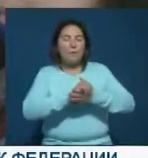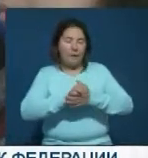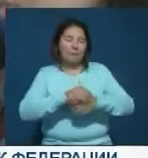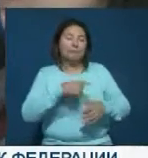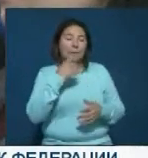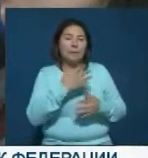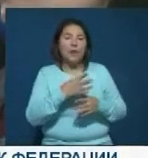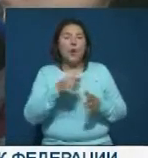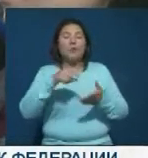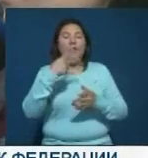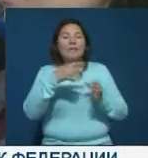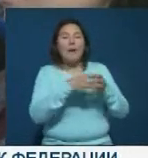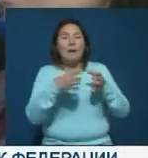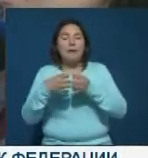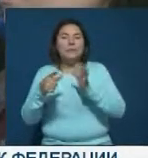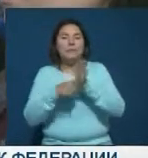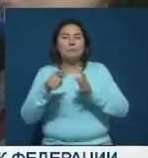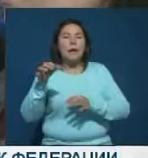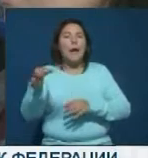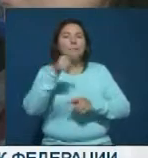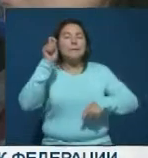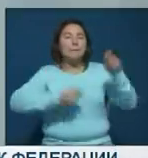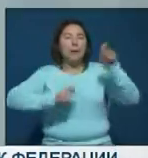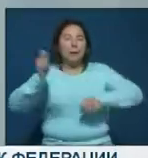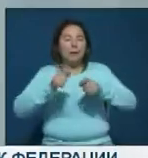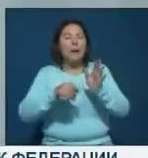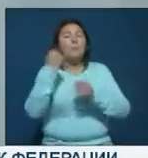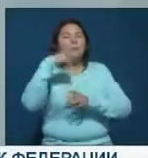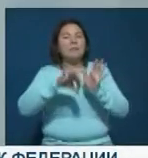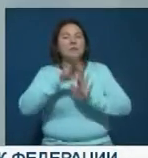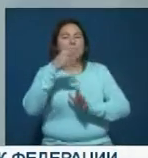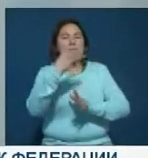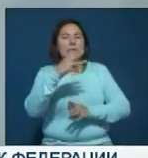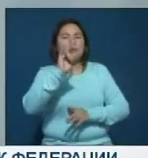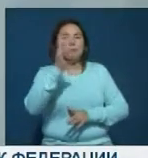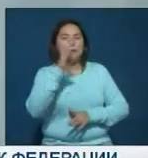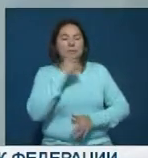участие принимают 20 команд из 7 областей. Победитель будет определен 30 ноября.